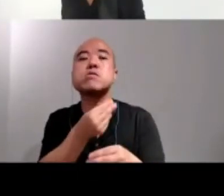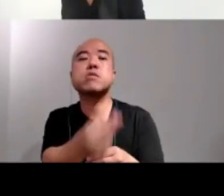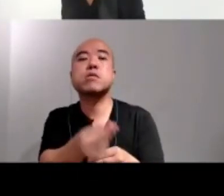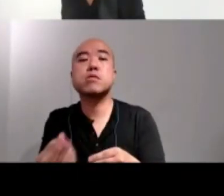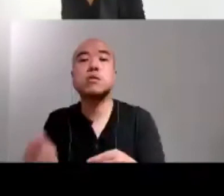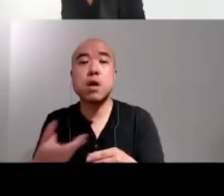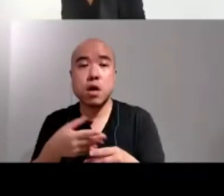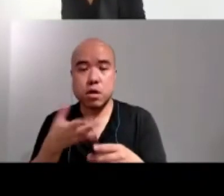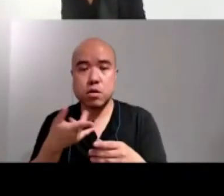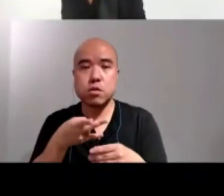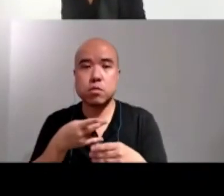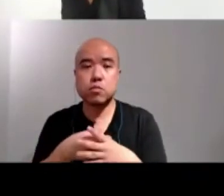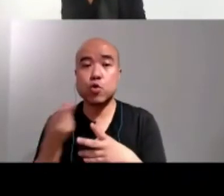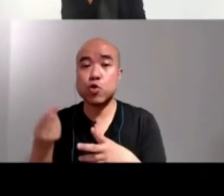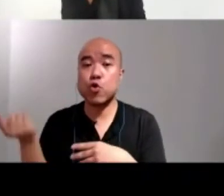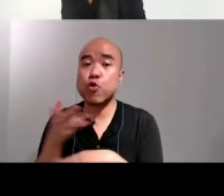家具啊